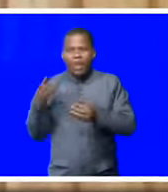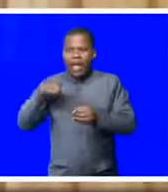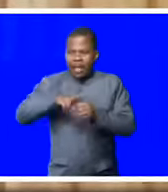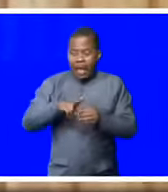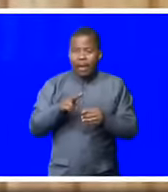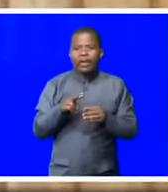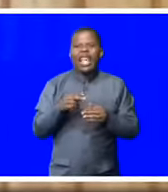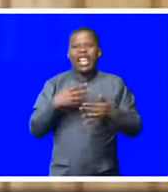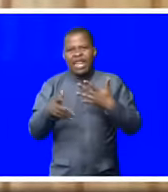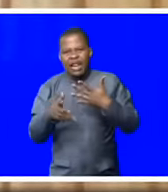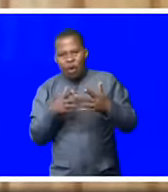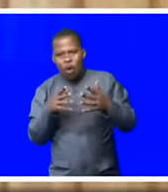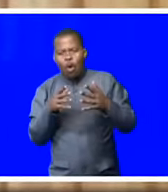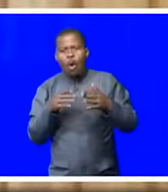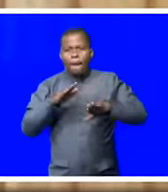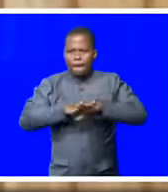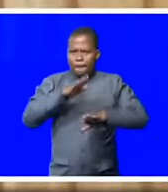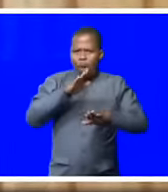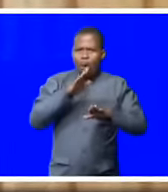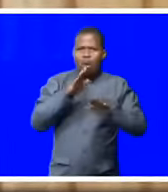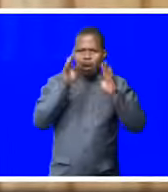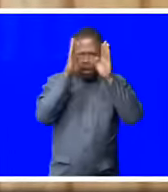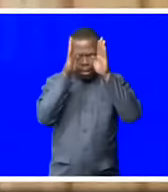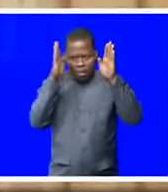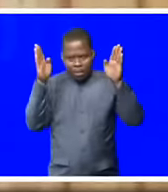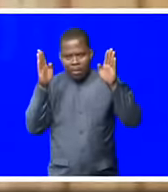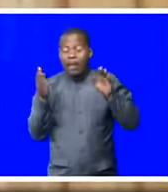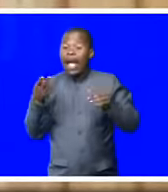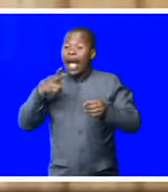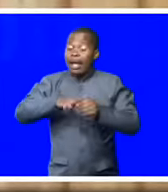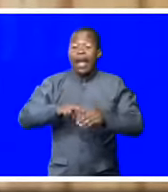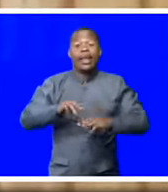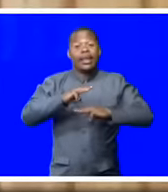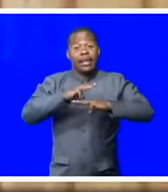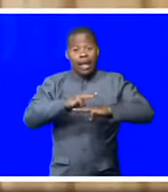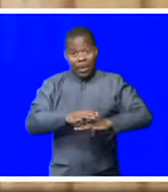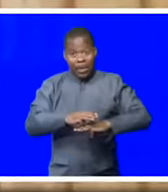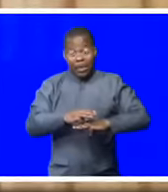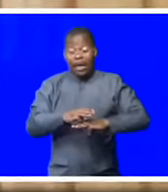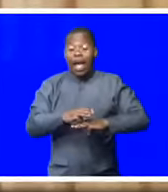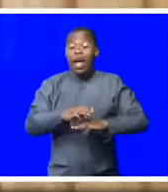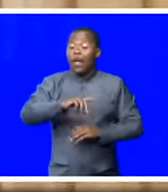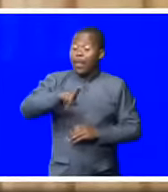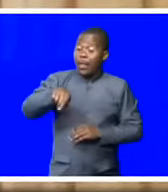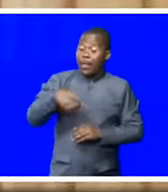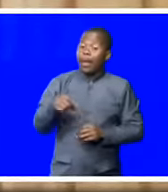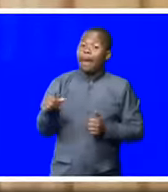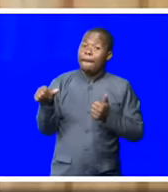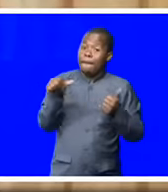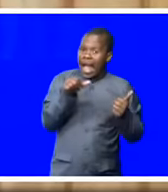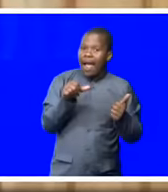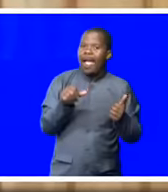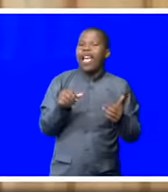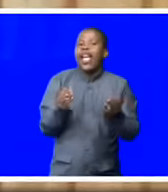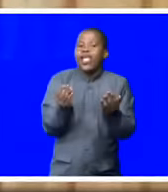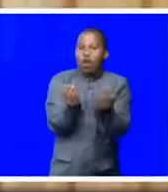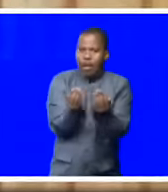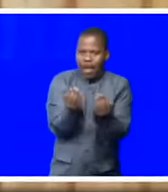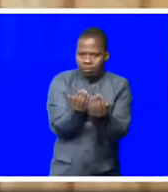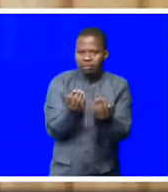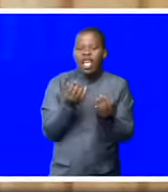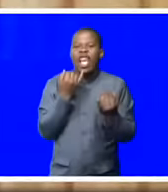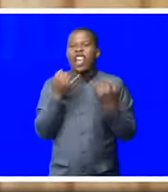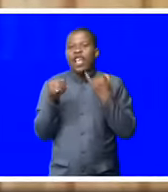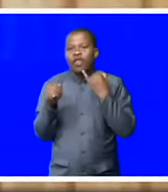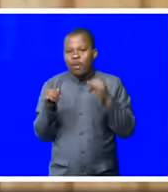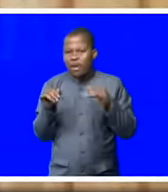kakhulu sizuze kakhulu kunabo labasendele bona siyathembisa ukuthi noma sisuka la kulo mhlangano labasakhele wona lela